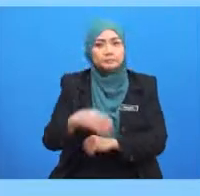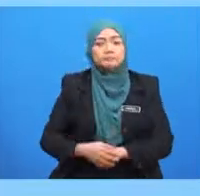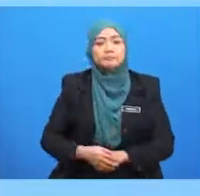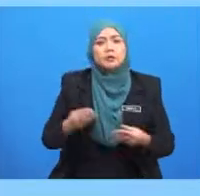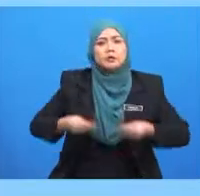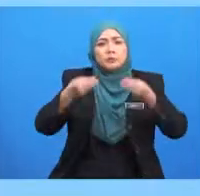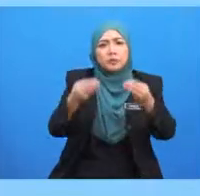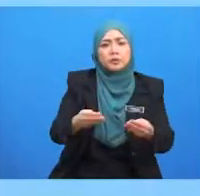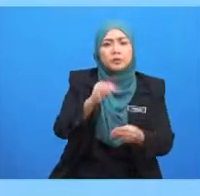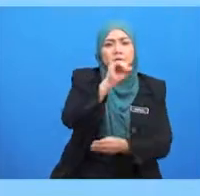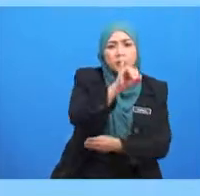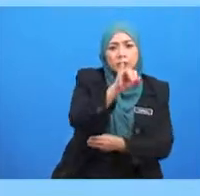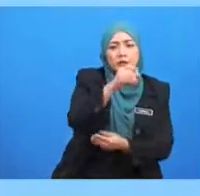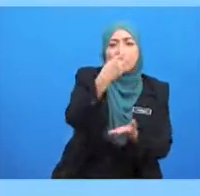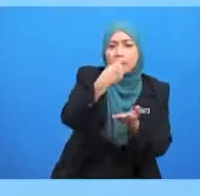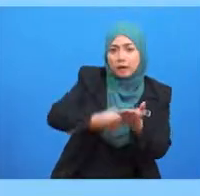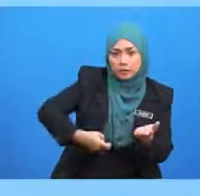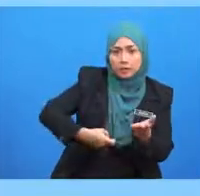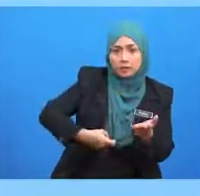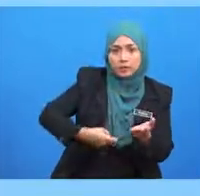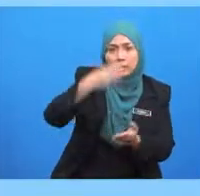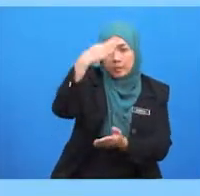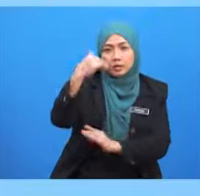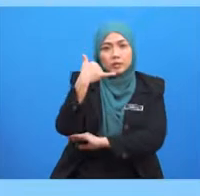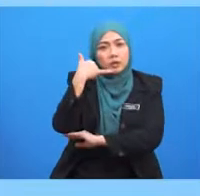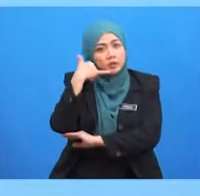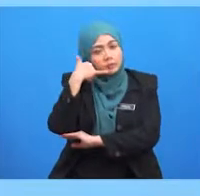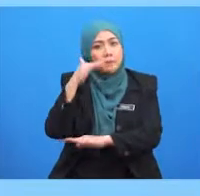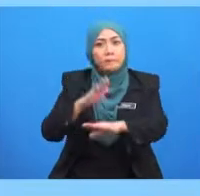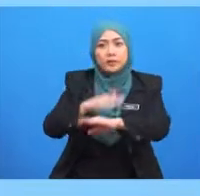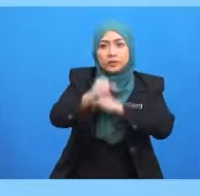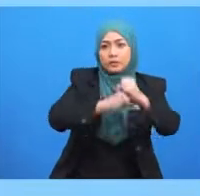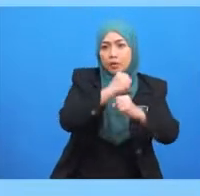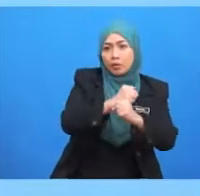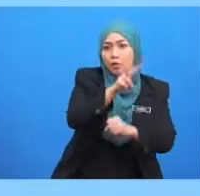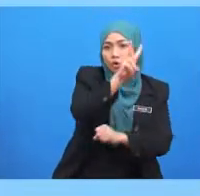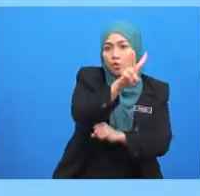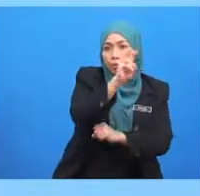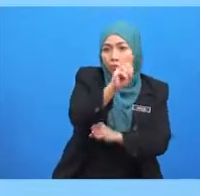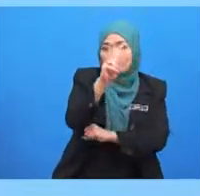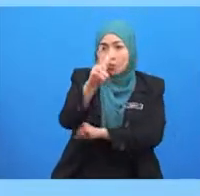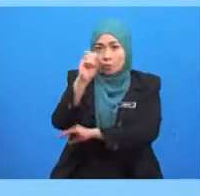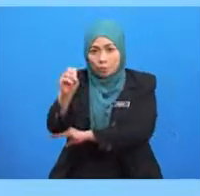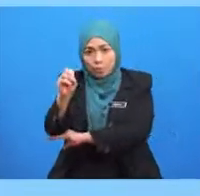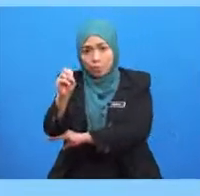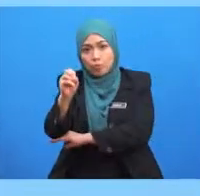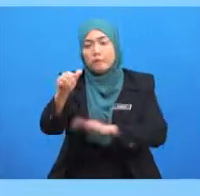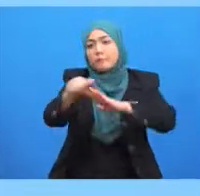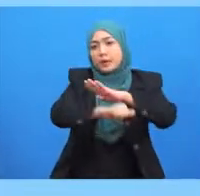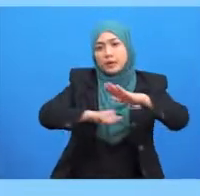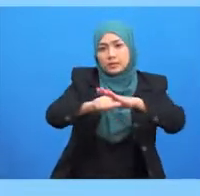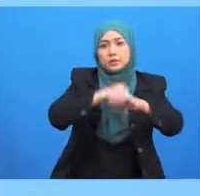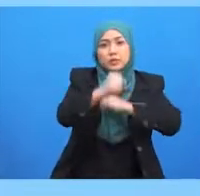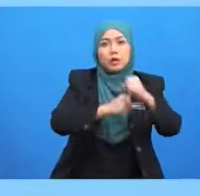indeks harga pagi telepon pintar itu pada tahun 2020 berasaskan